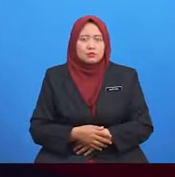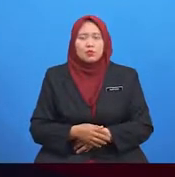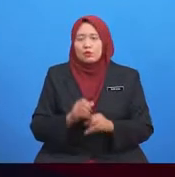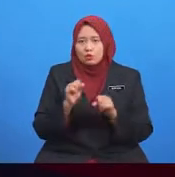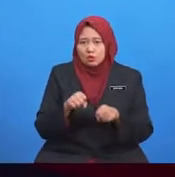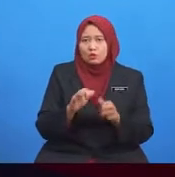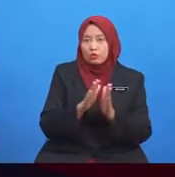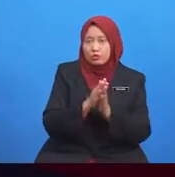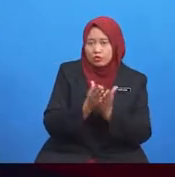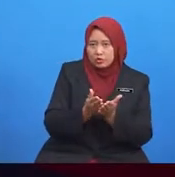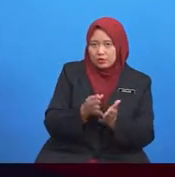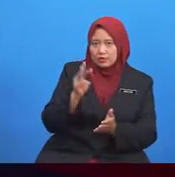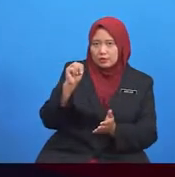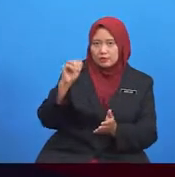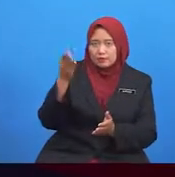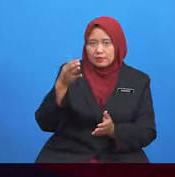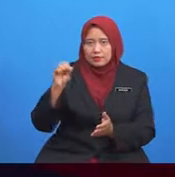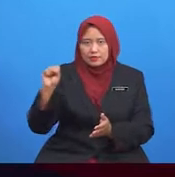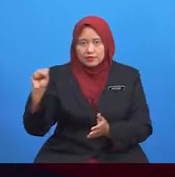surat 94 sekarang.